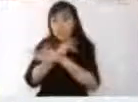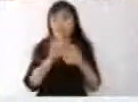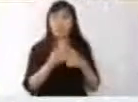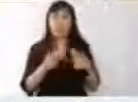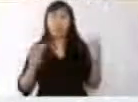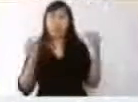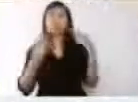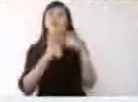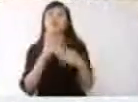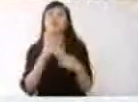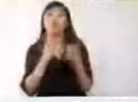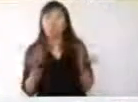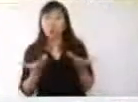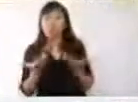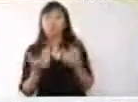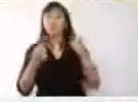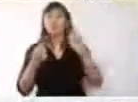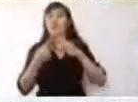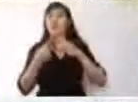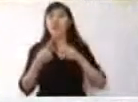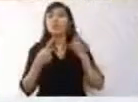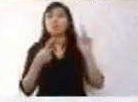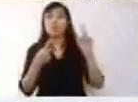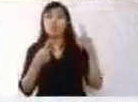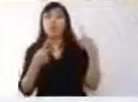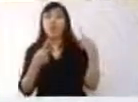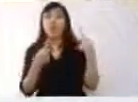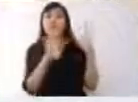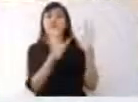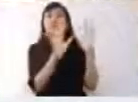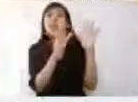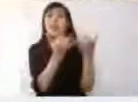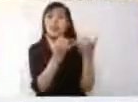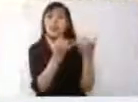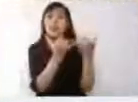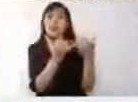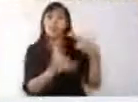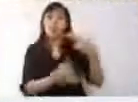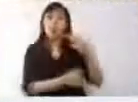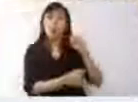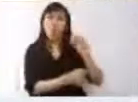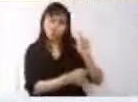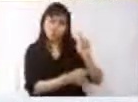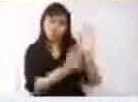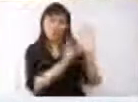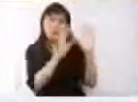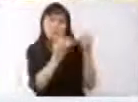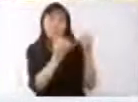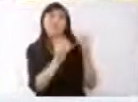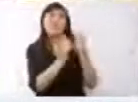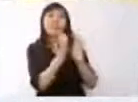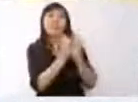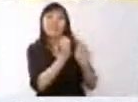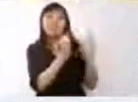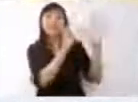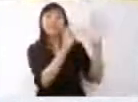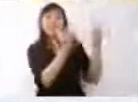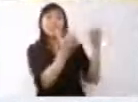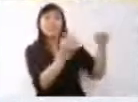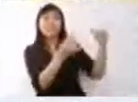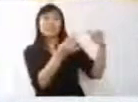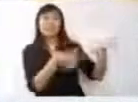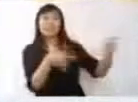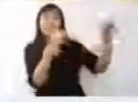na pabalik ng Japan. Sa ngayon po ay hindi pa po open for tourists. So may mga nagtatanong po sa ating